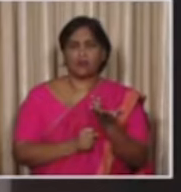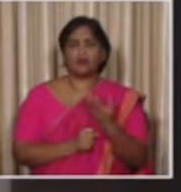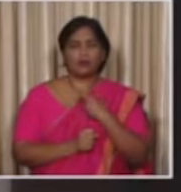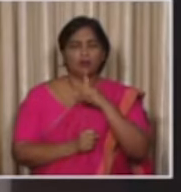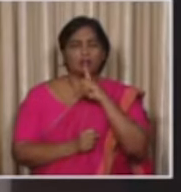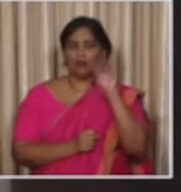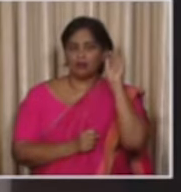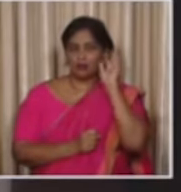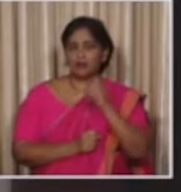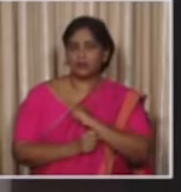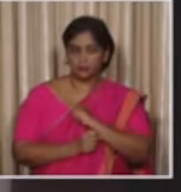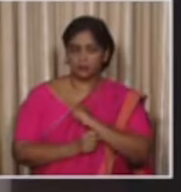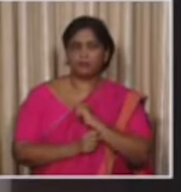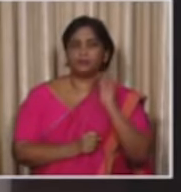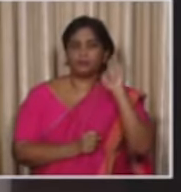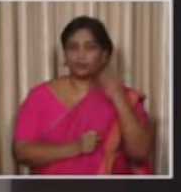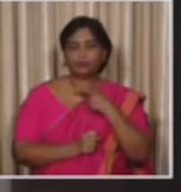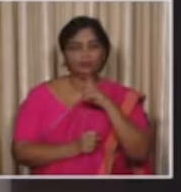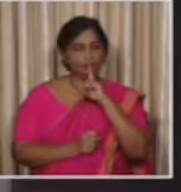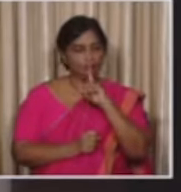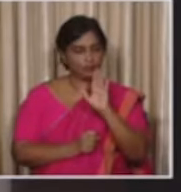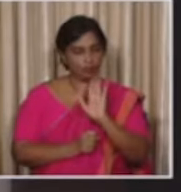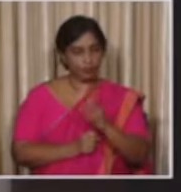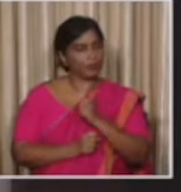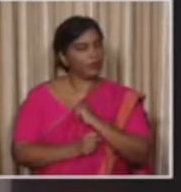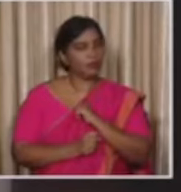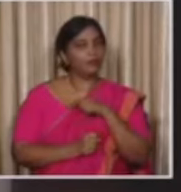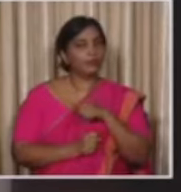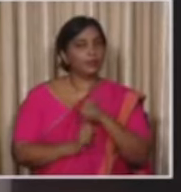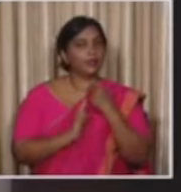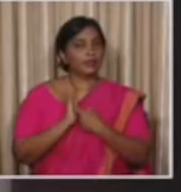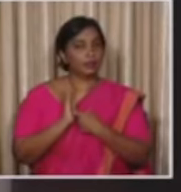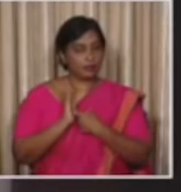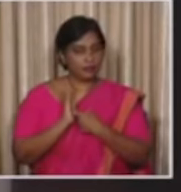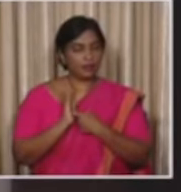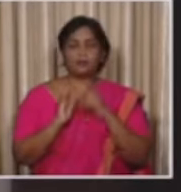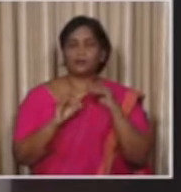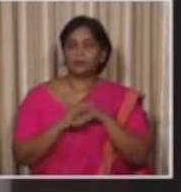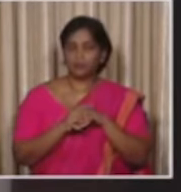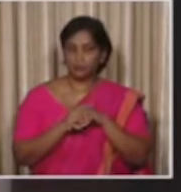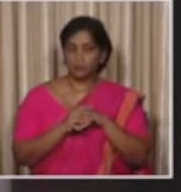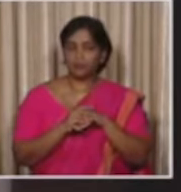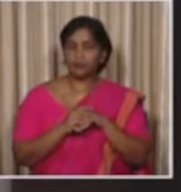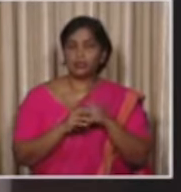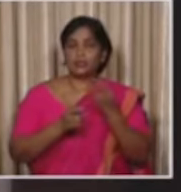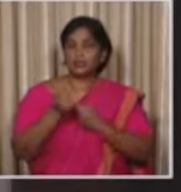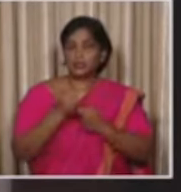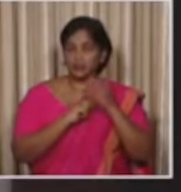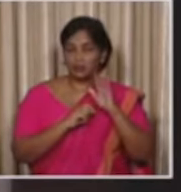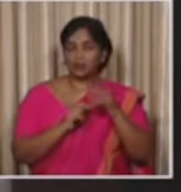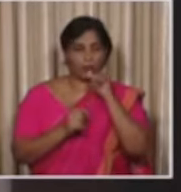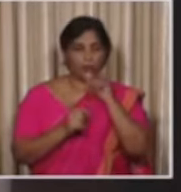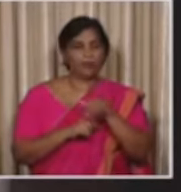ඒක අහන්න කැමති. විශේෂයෙන්ම මම අහන්න කැමති මේ පරාටේ නීතිය යටතේ වෙන්දේසි කිරීමට